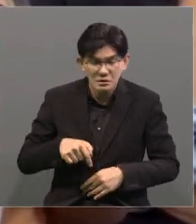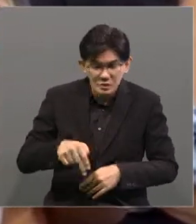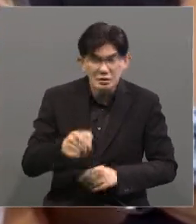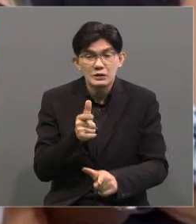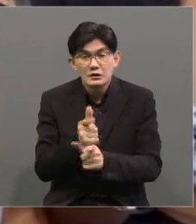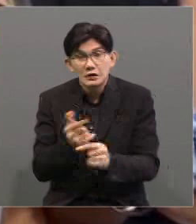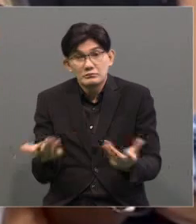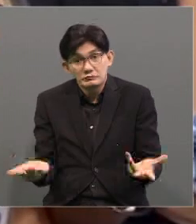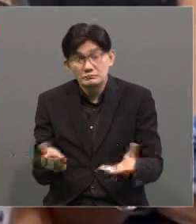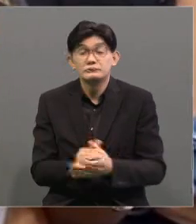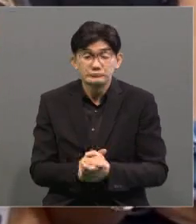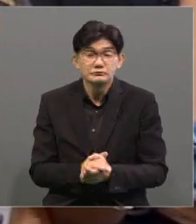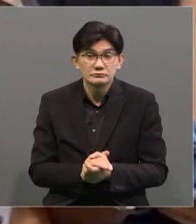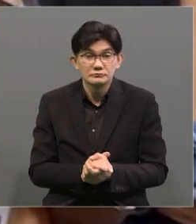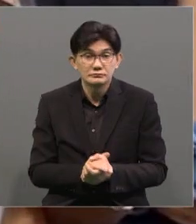ครับก็